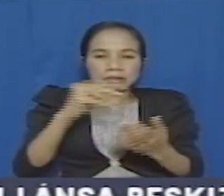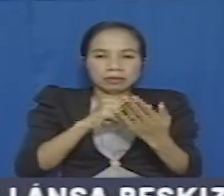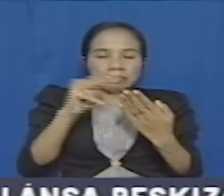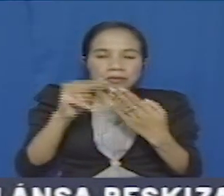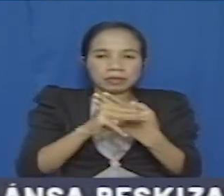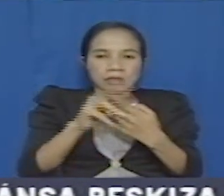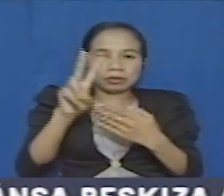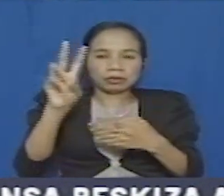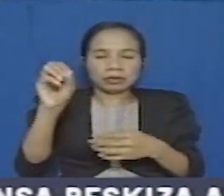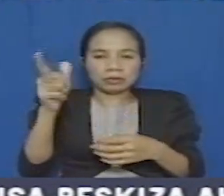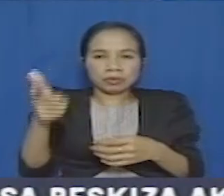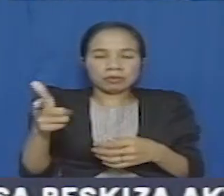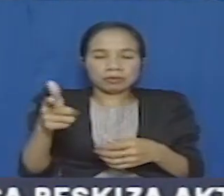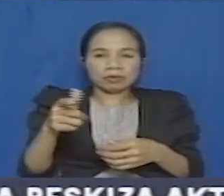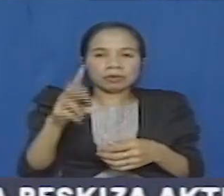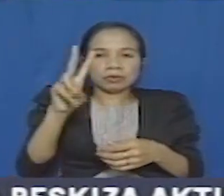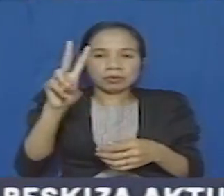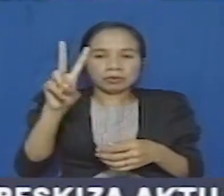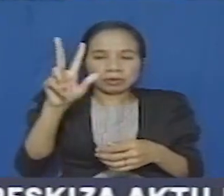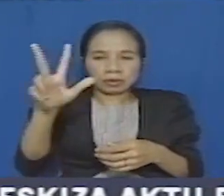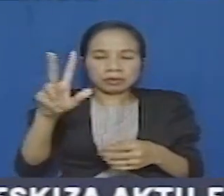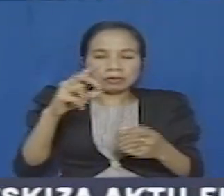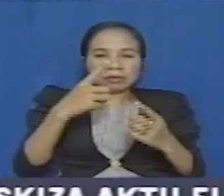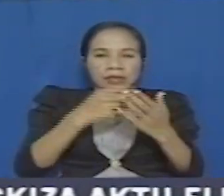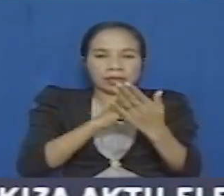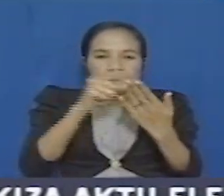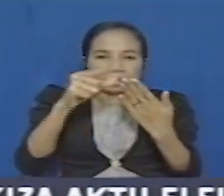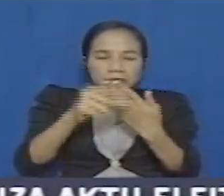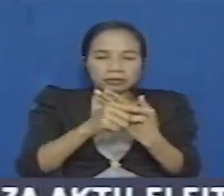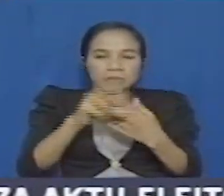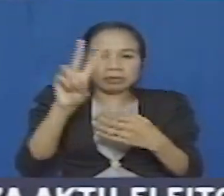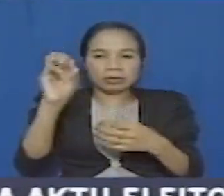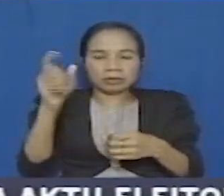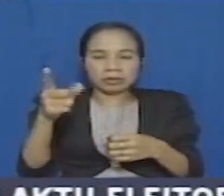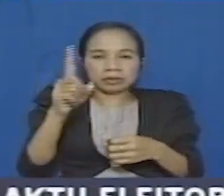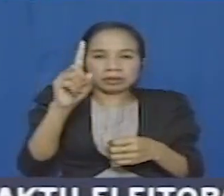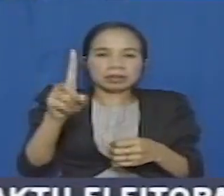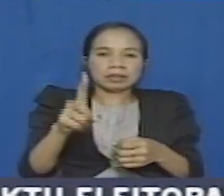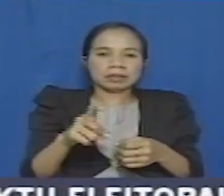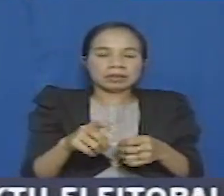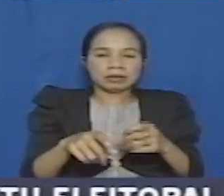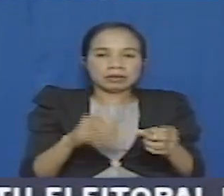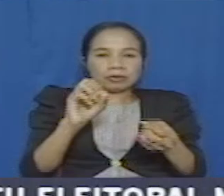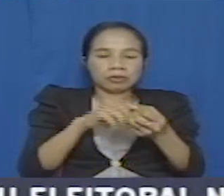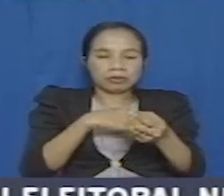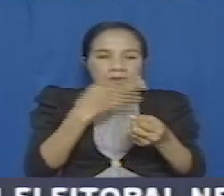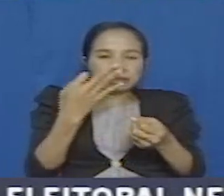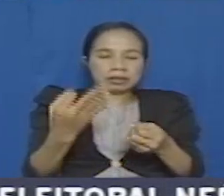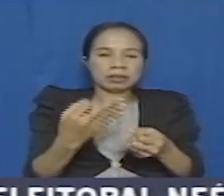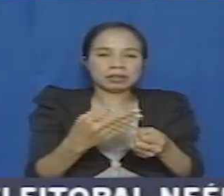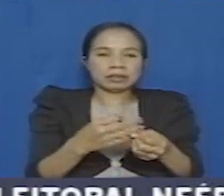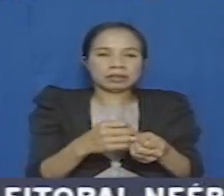março, rihundrua rua nulu, to loron tolu fulang agosto, rihundrua rua nulu recém ida. Cumulativo, caso